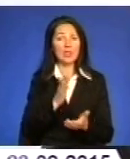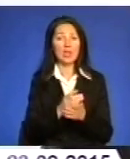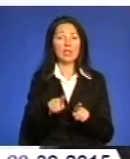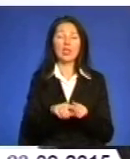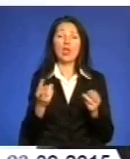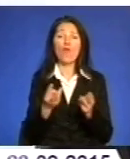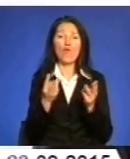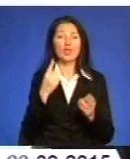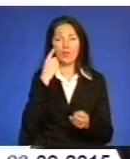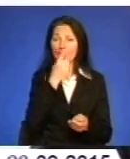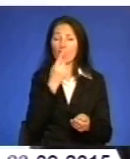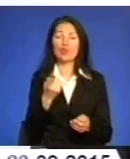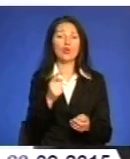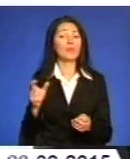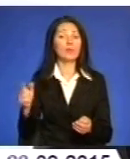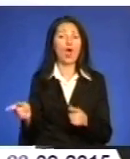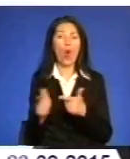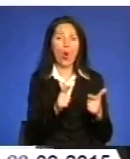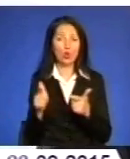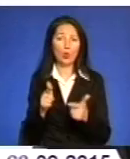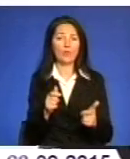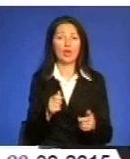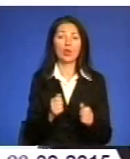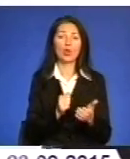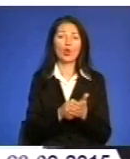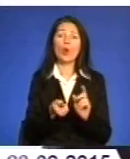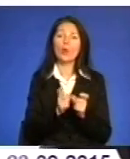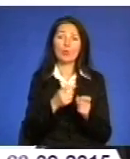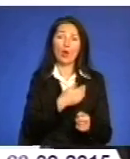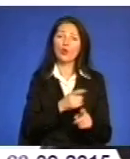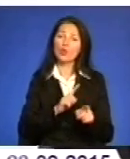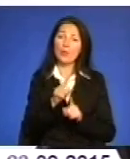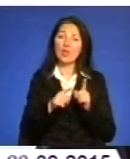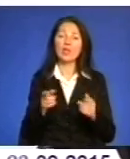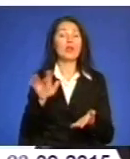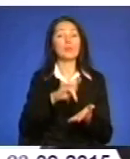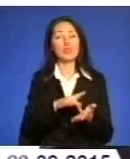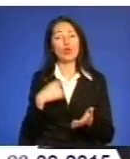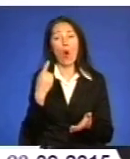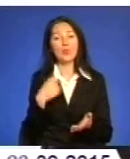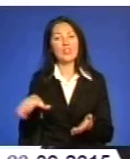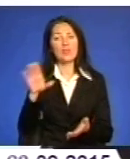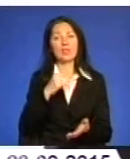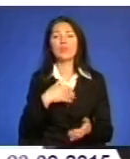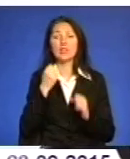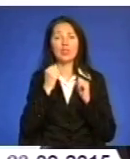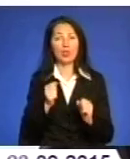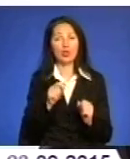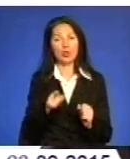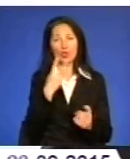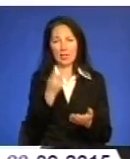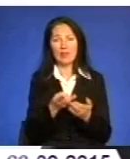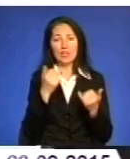вони готові йти до боротьби, вони хочуть міняти і це місто, і область, тому що вже всім надоїло те, що сьогодні, не дивлячись